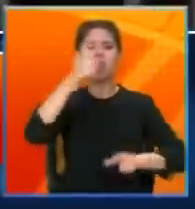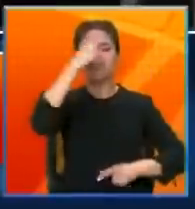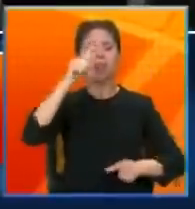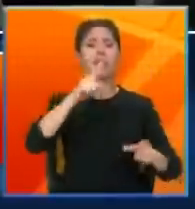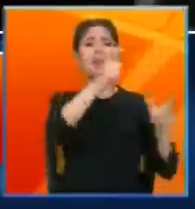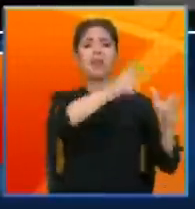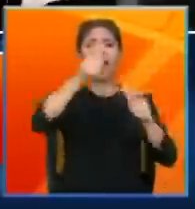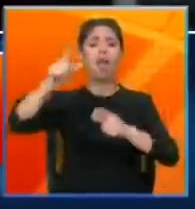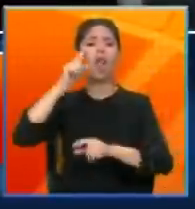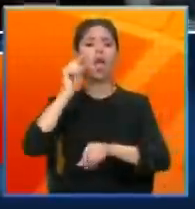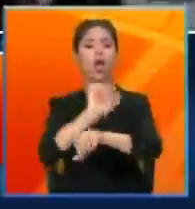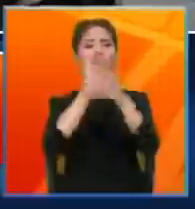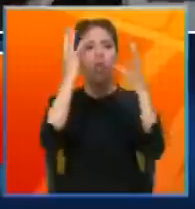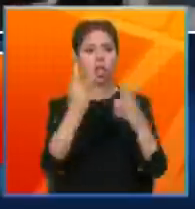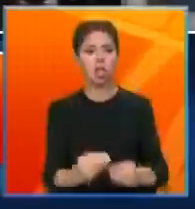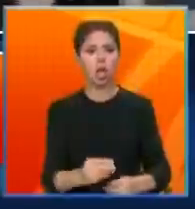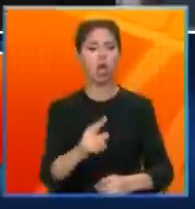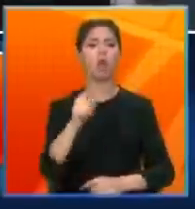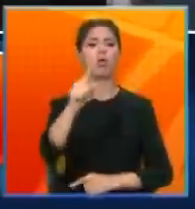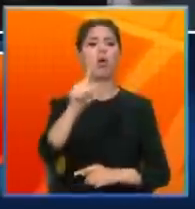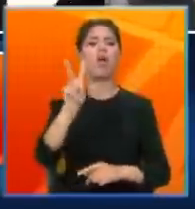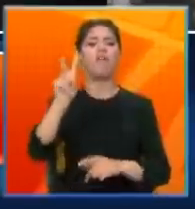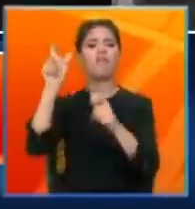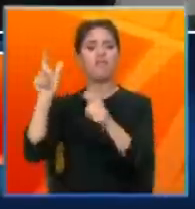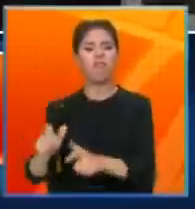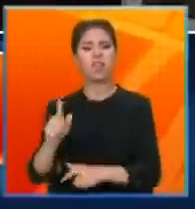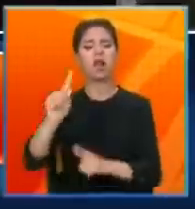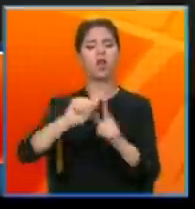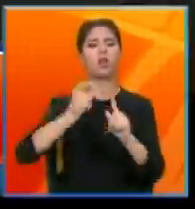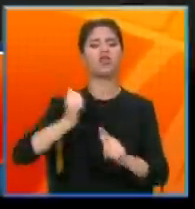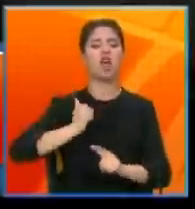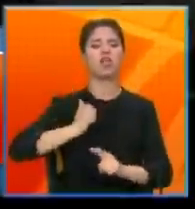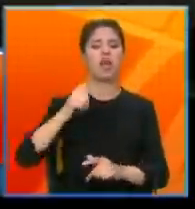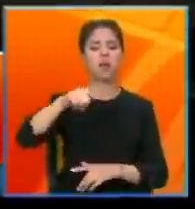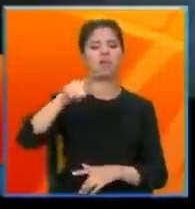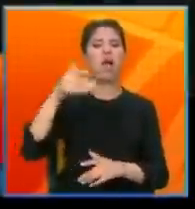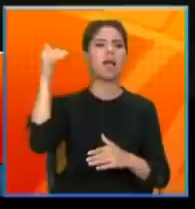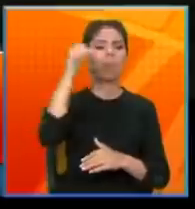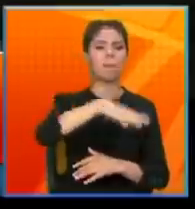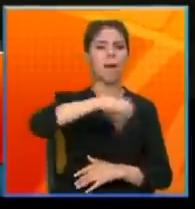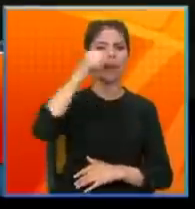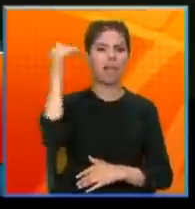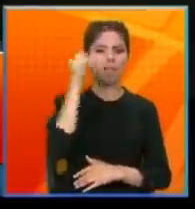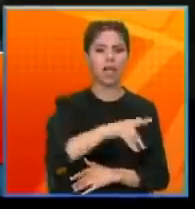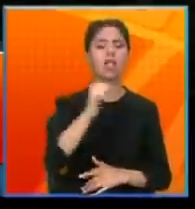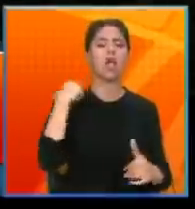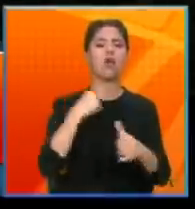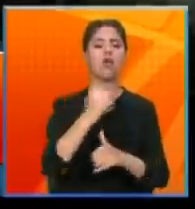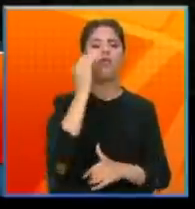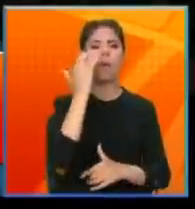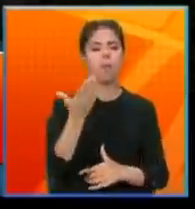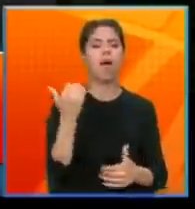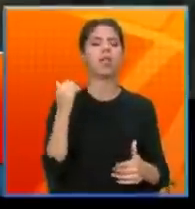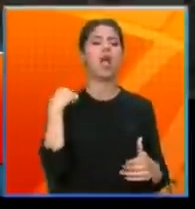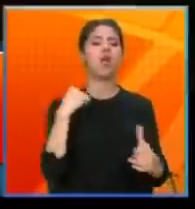bulundukları illerde gözaltına alınarak Vezirköprü İlçe Jandarma Komutanlığı'na getirildi. Ecrin'in üvey babaannesiyle üvey amcası kasten